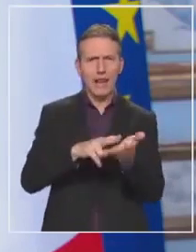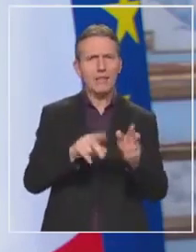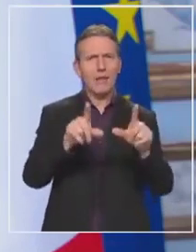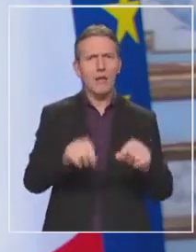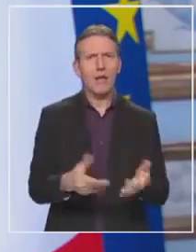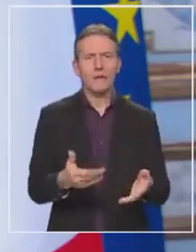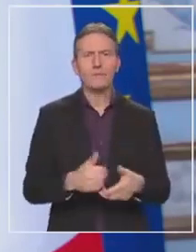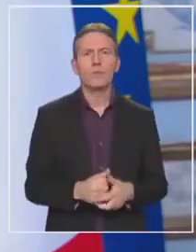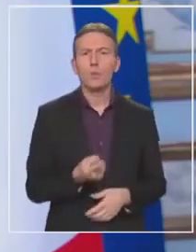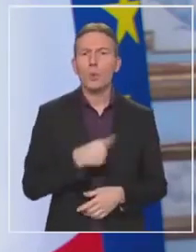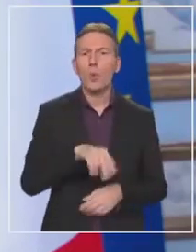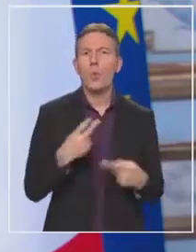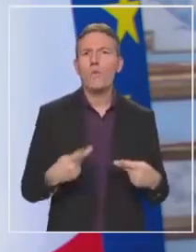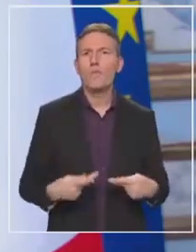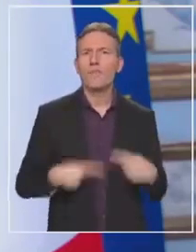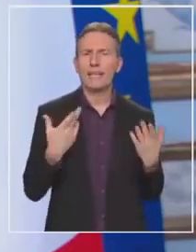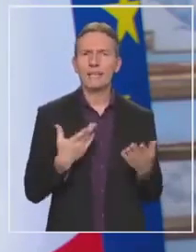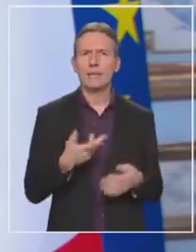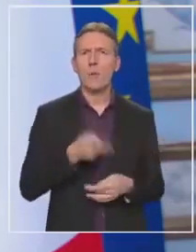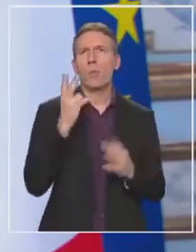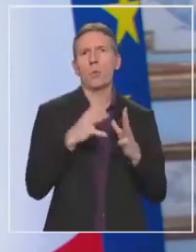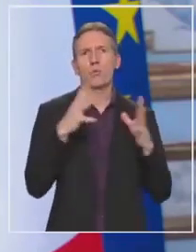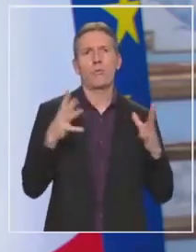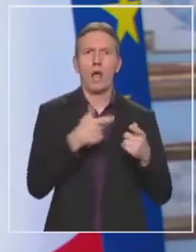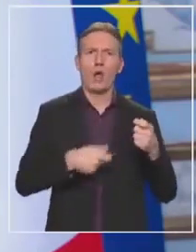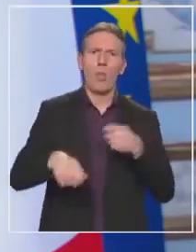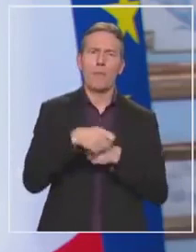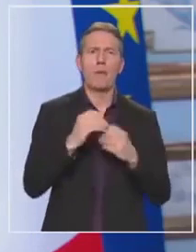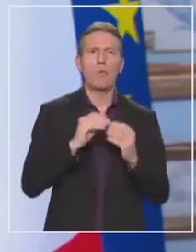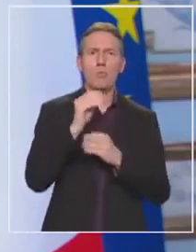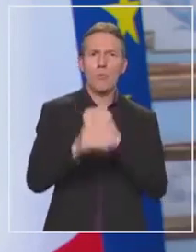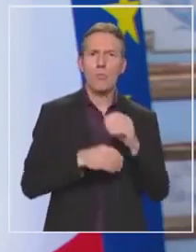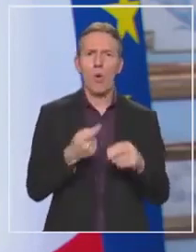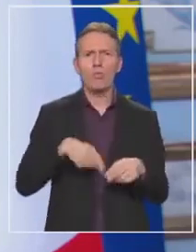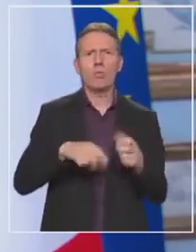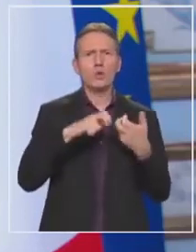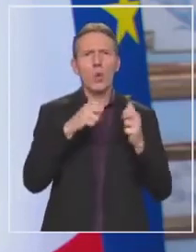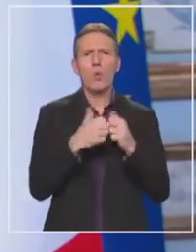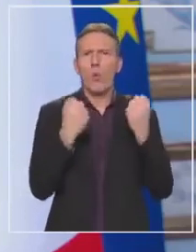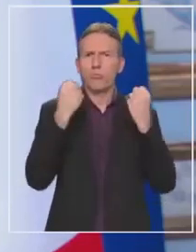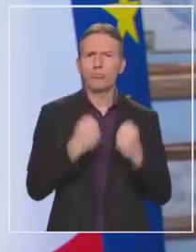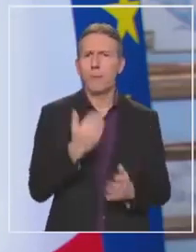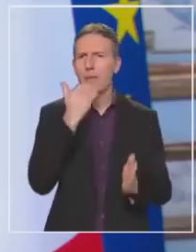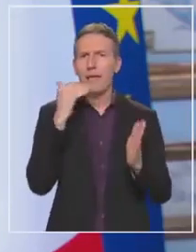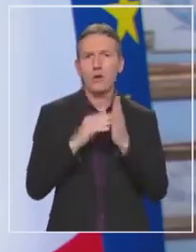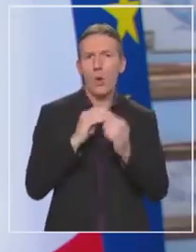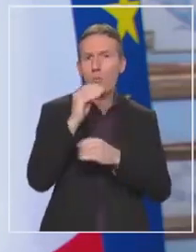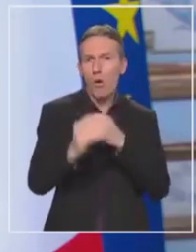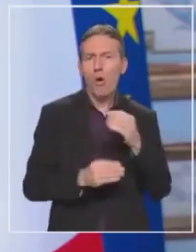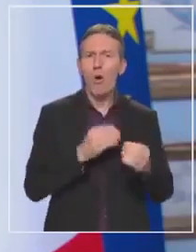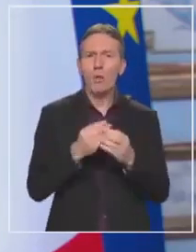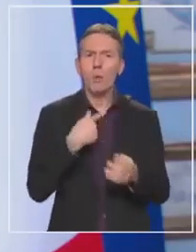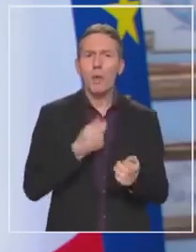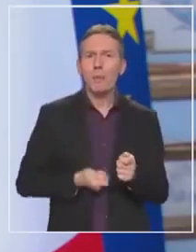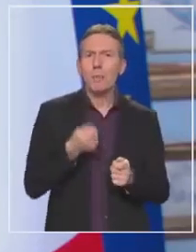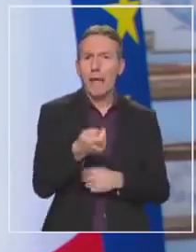nous vivons dans l'une des plus grandes économies du monde nos infrastructures sont parmi les meilleurs au monde on ne